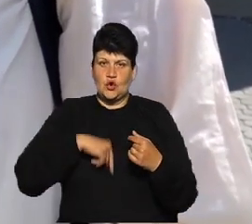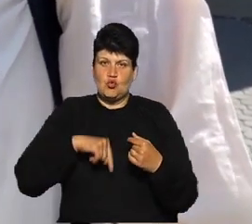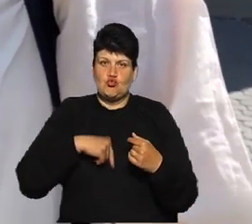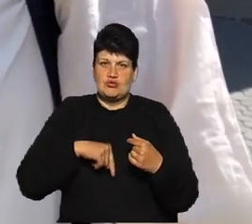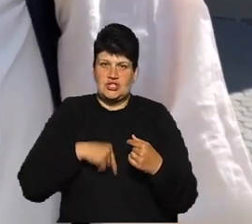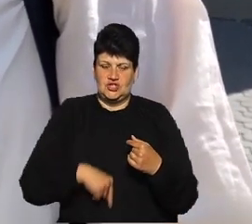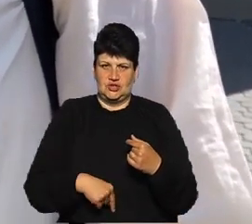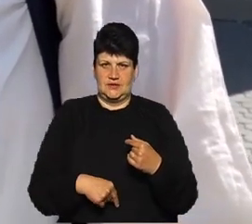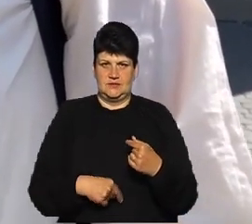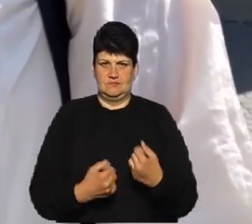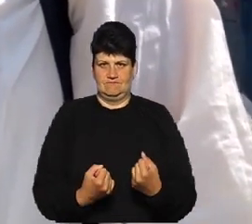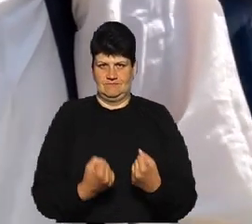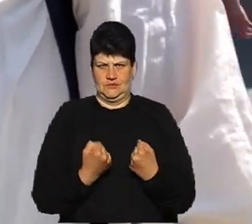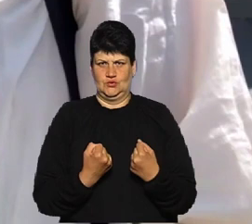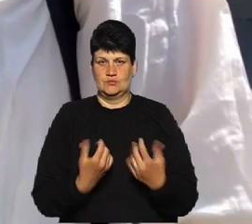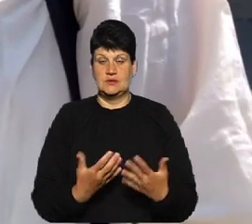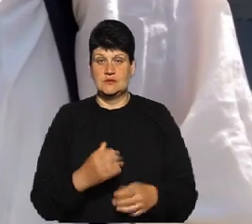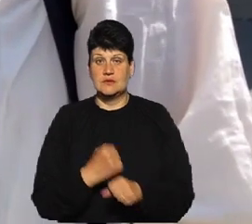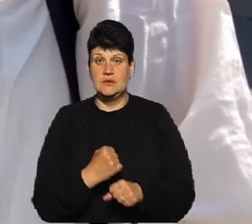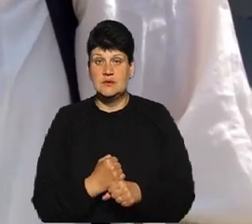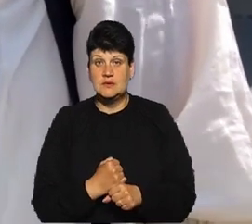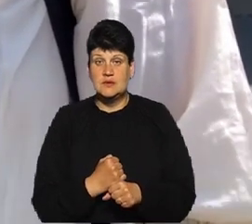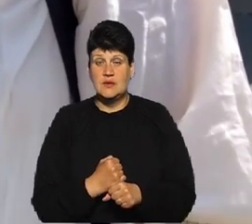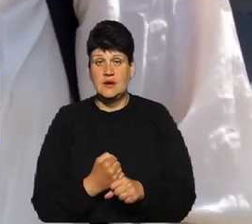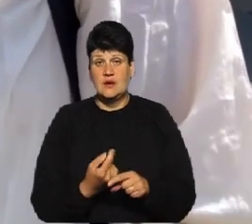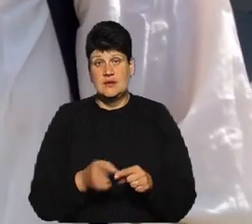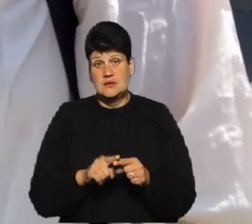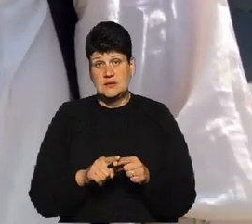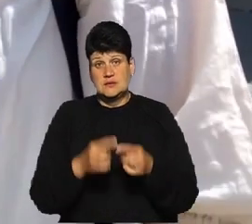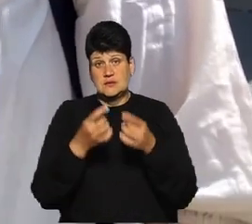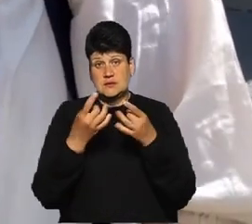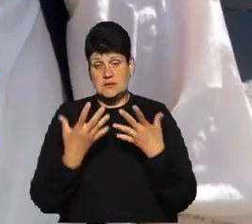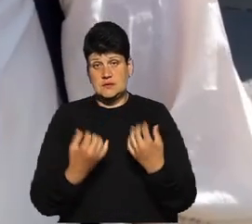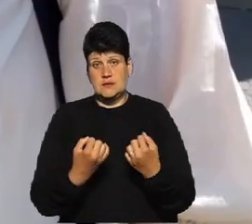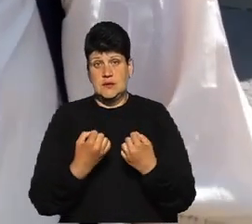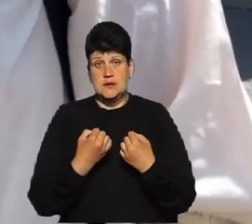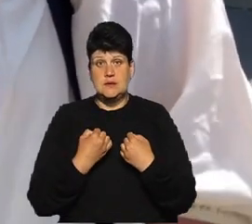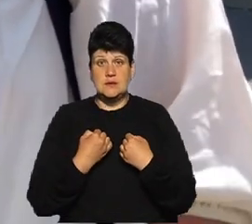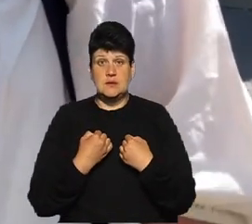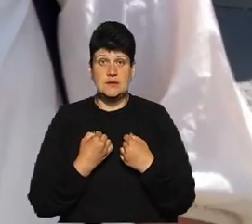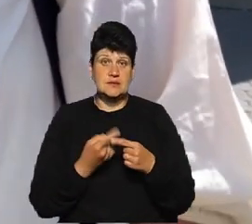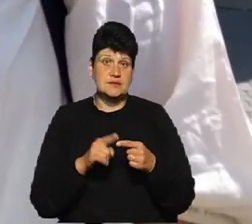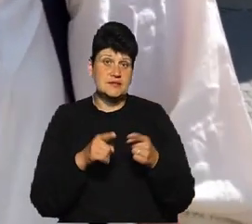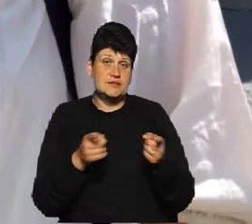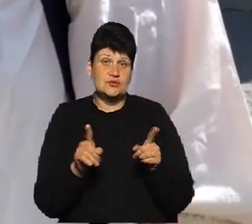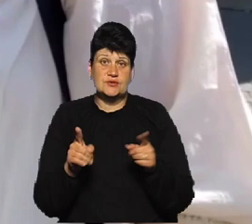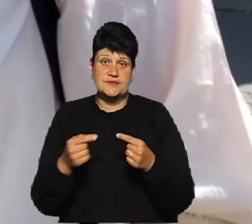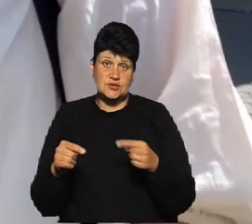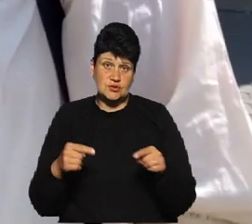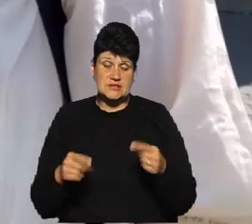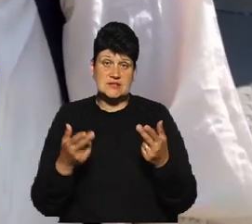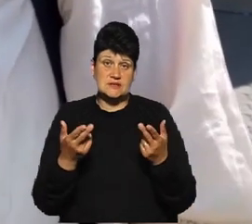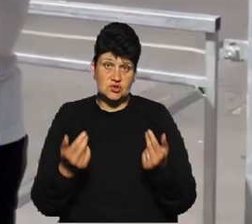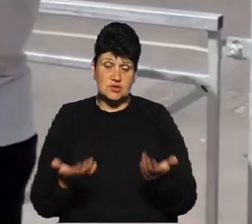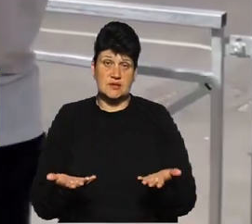якийсь зупиняти таке робити. А в цілях такої простої безпеки від маршрутки, від якогось чогось іншого, звичайно, що